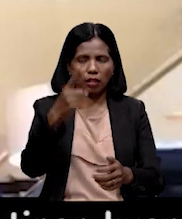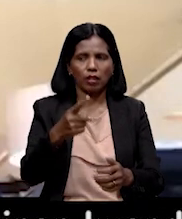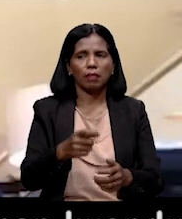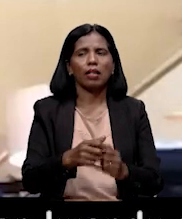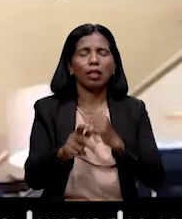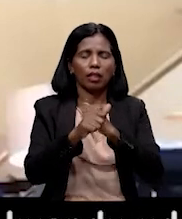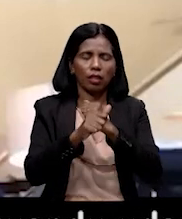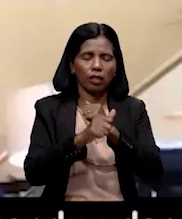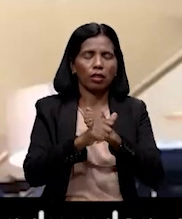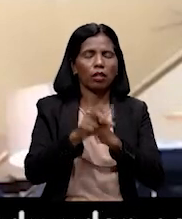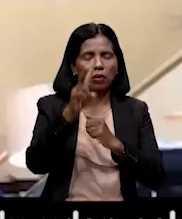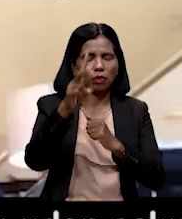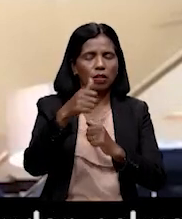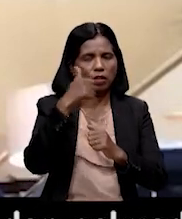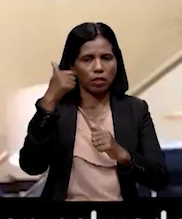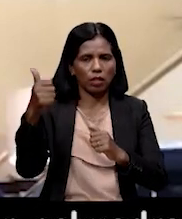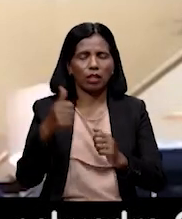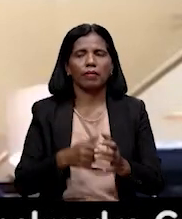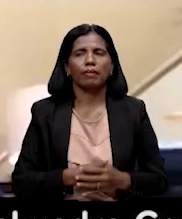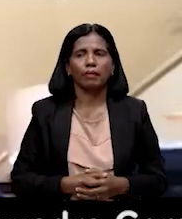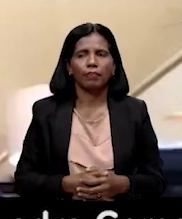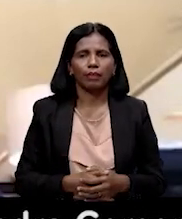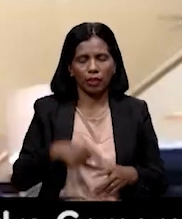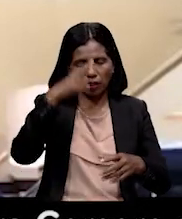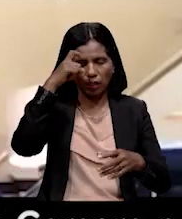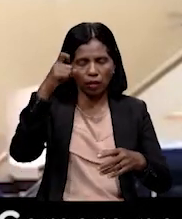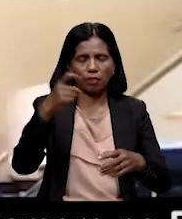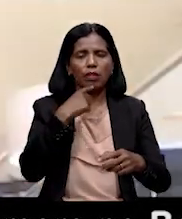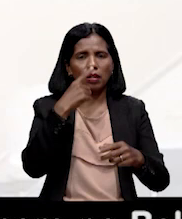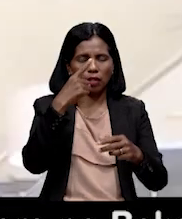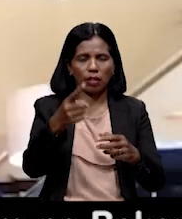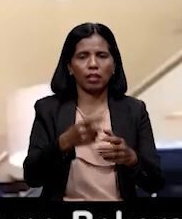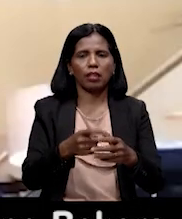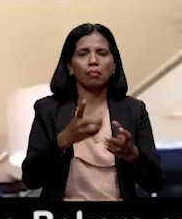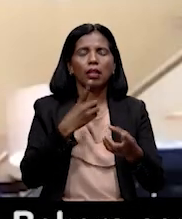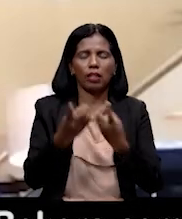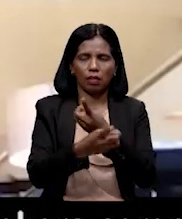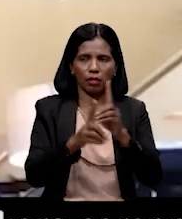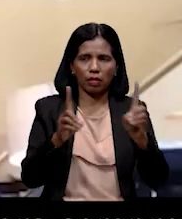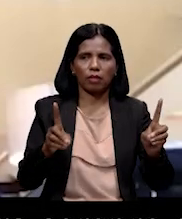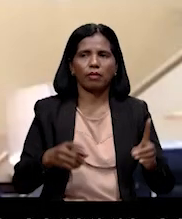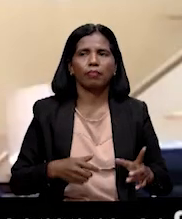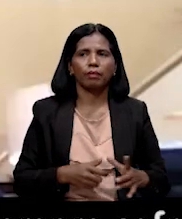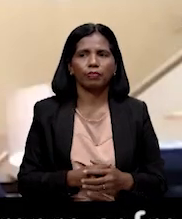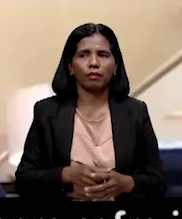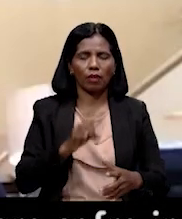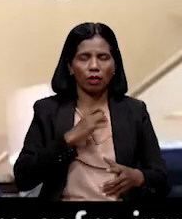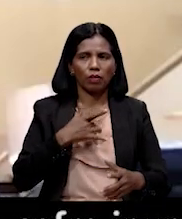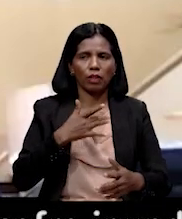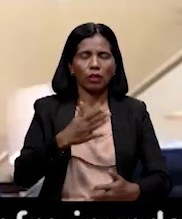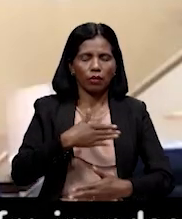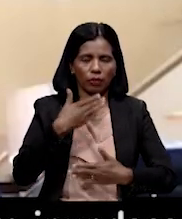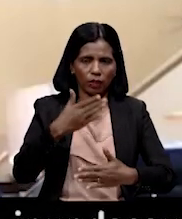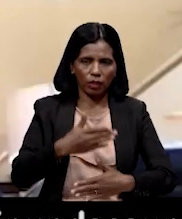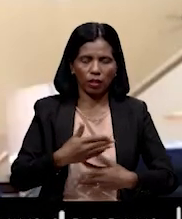seluk nebe kompete ba presidente FFTL tambah Calboadilai konsidera idane mak demokrasia. E sinti contenti o onra kata